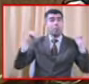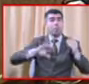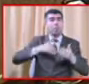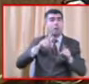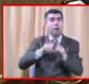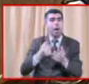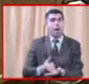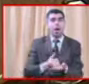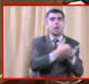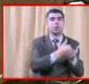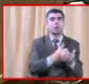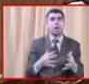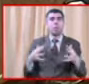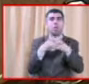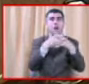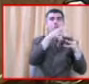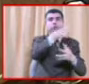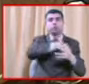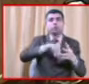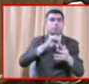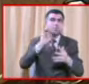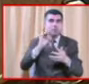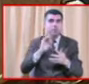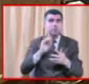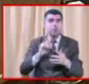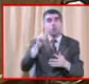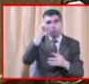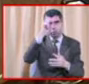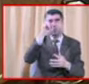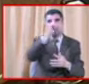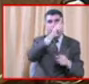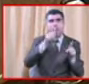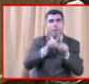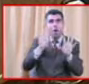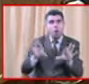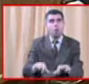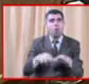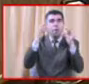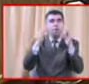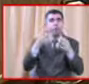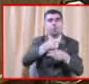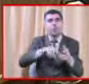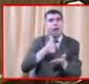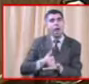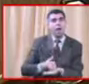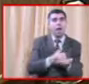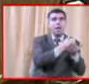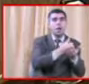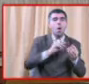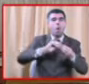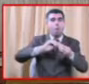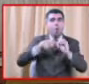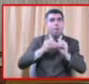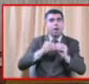دون ننسى السلطات المحليه، وبدون شك اننا غادي نتمكنوا من ايجاد الحلول الملائمه لهذه الاشكاليات اللي تناولتها،